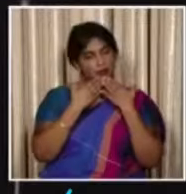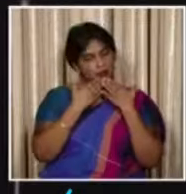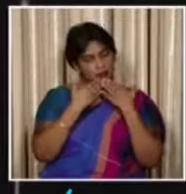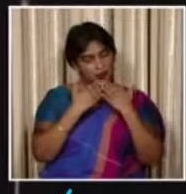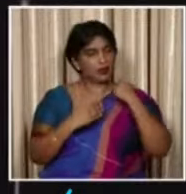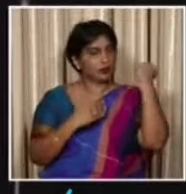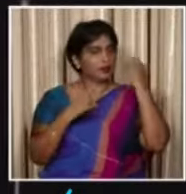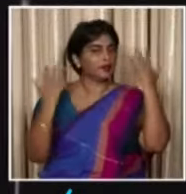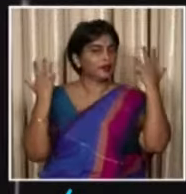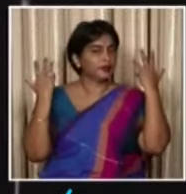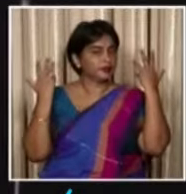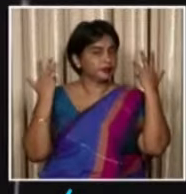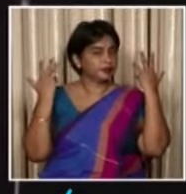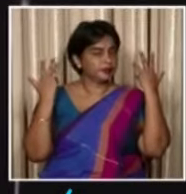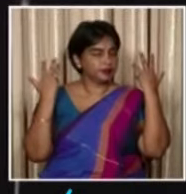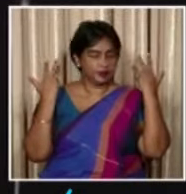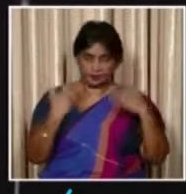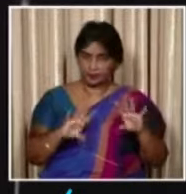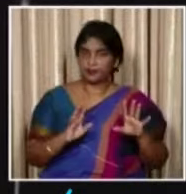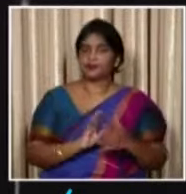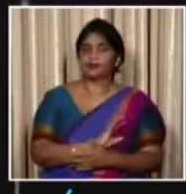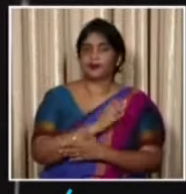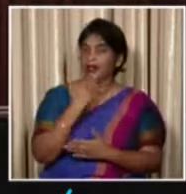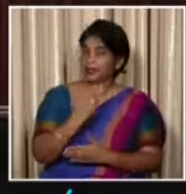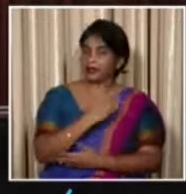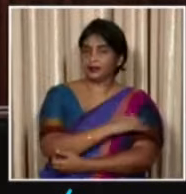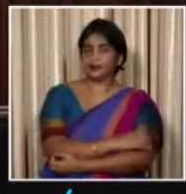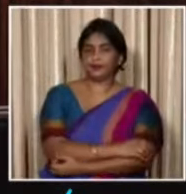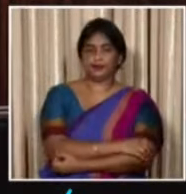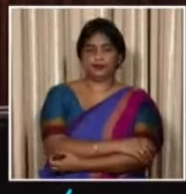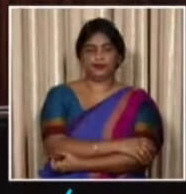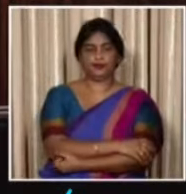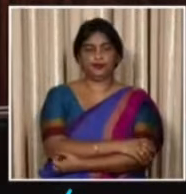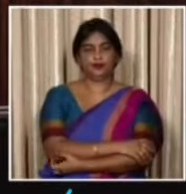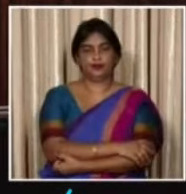මගේ වචන සම්ප්‍රේෂණ මින් සමාප්ත කරනවා ස්වාමීන් වහන්සේ ඔබතුමාට රවිපක්ෂ